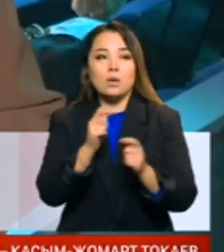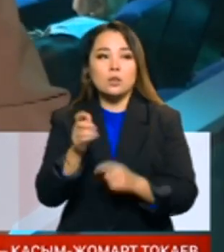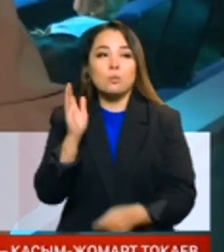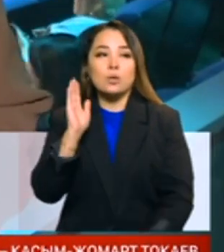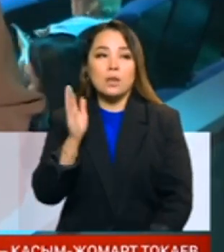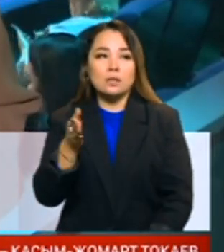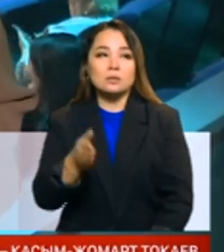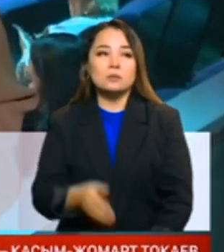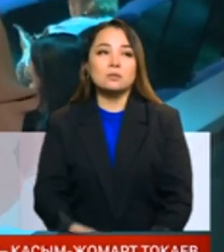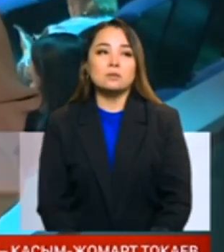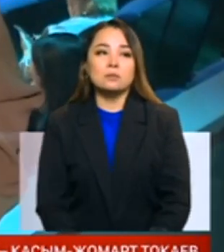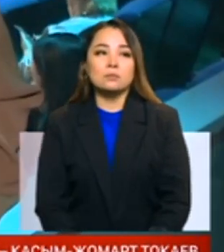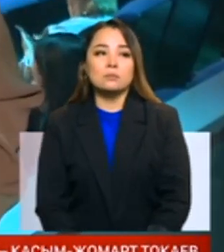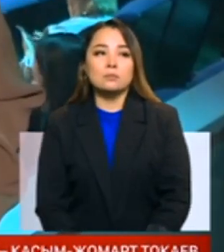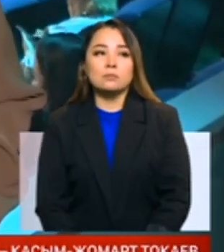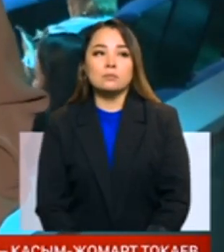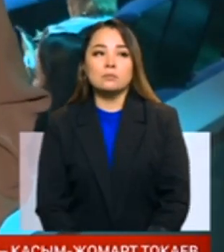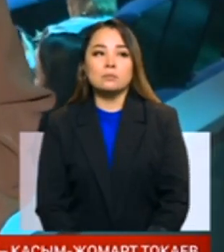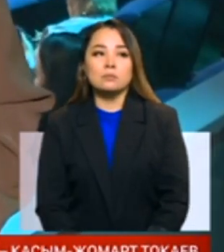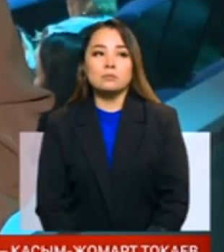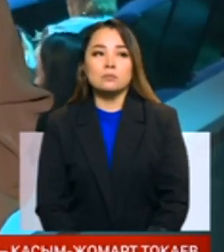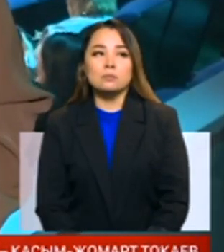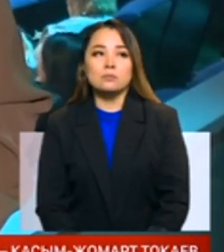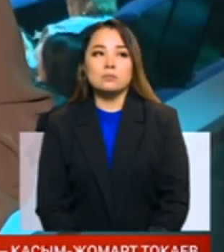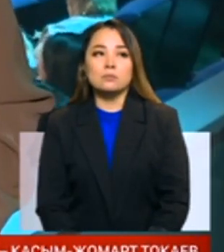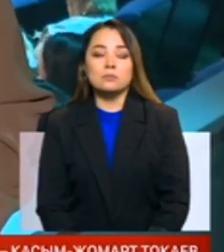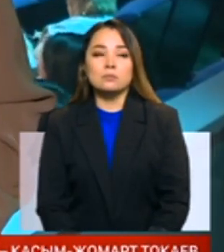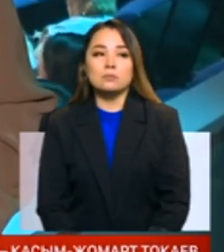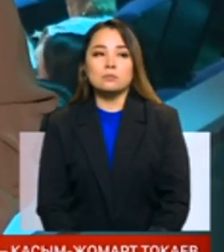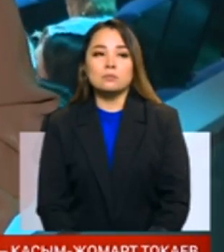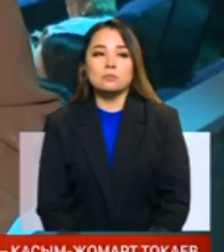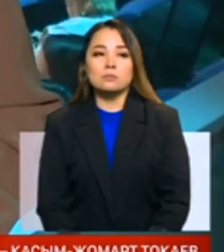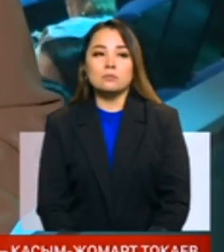табысталады. Самал Қабышева, Жасұлан Жақсай, Қазақстан ұлттық телеарнасы, Астана.